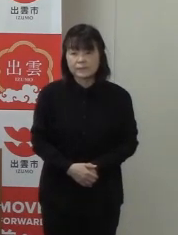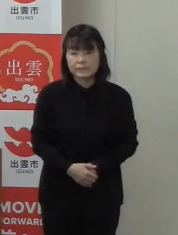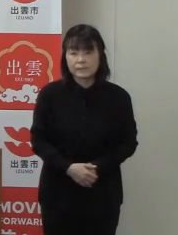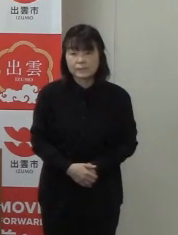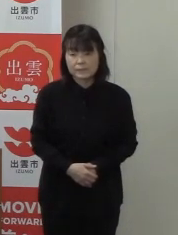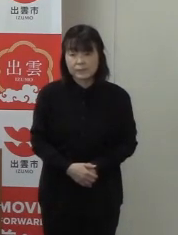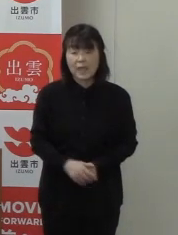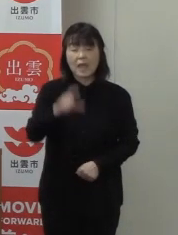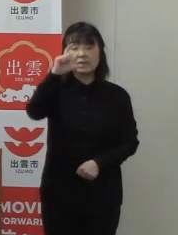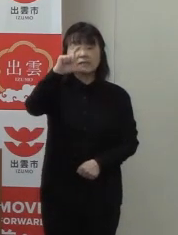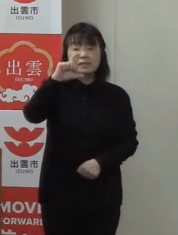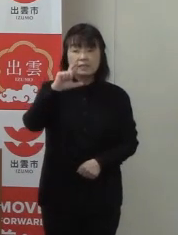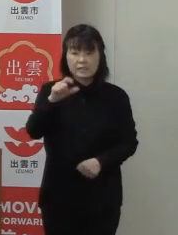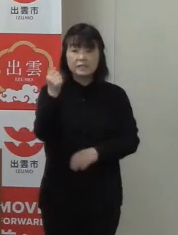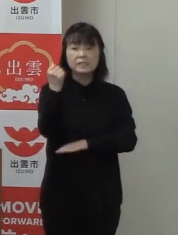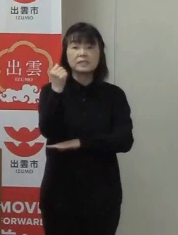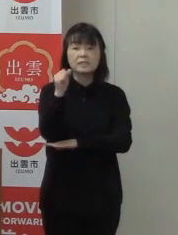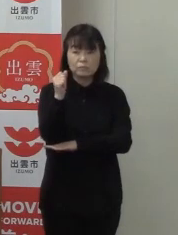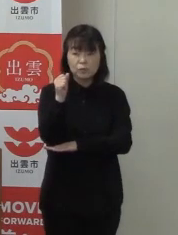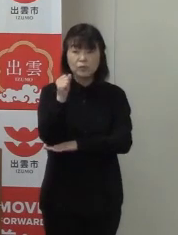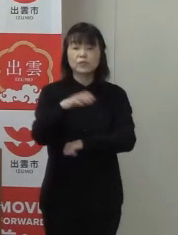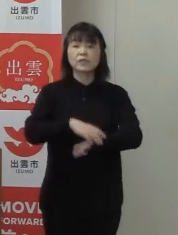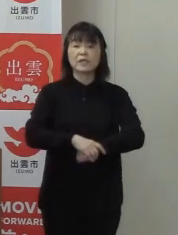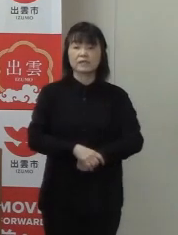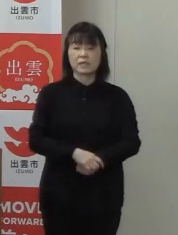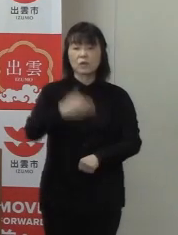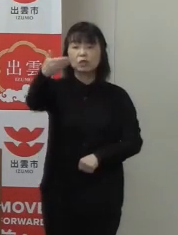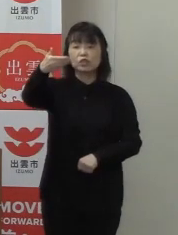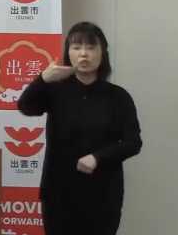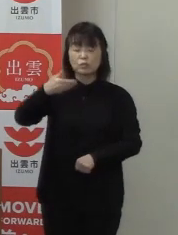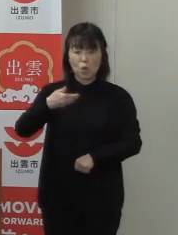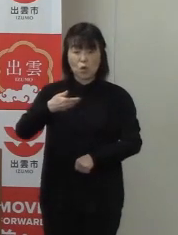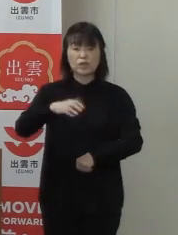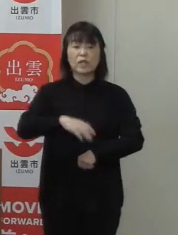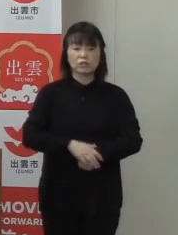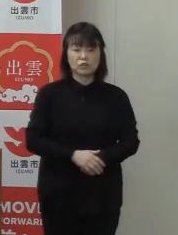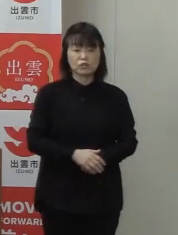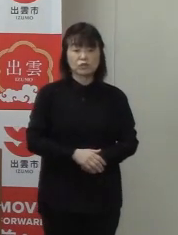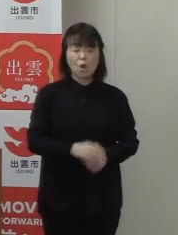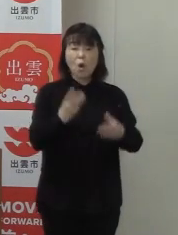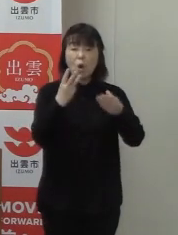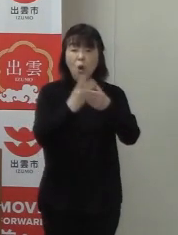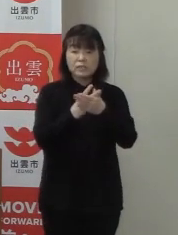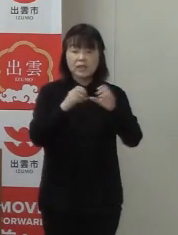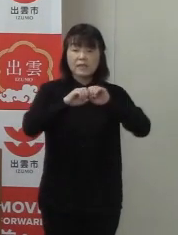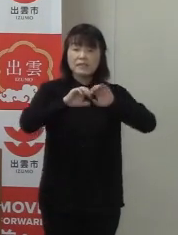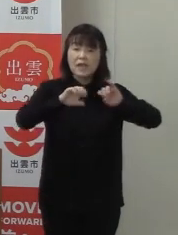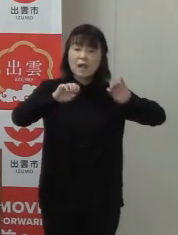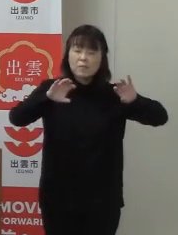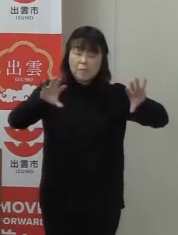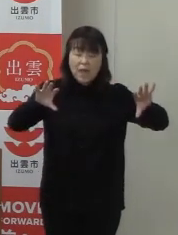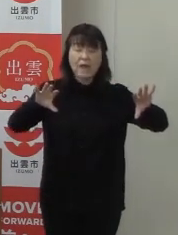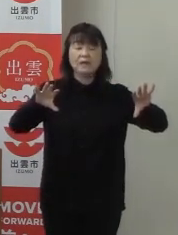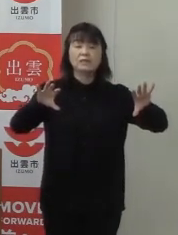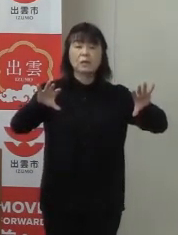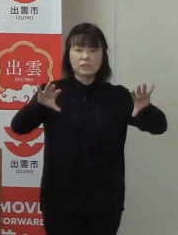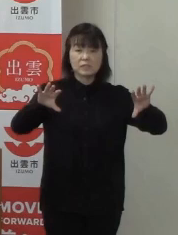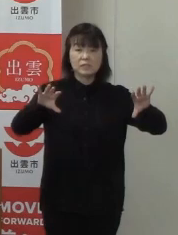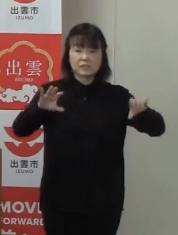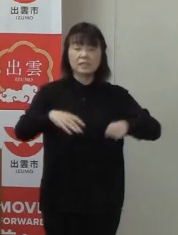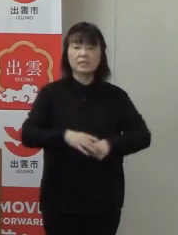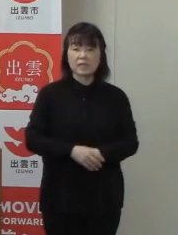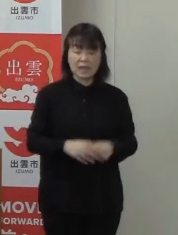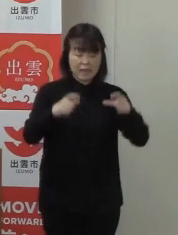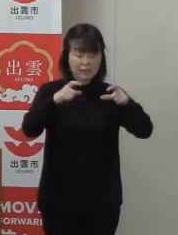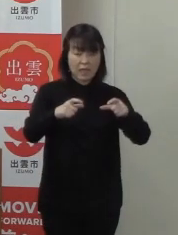民進主義中島です。その温泉キャンペーンの件で入浴券もらえるという説明がありますけれ